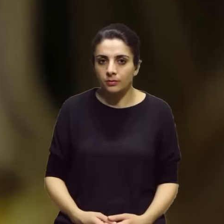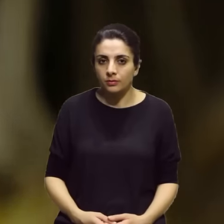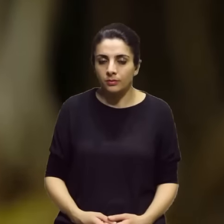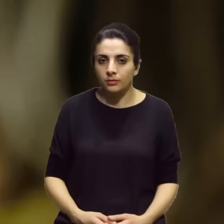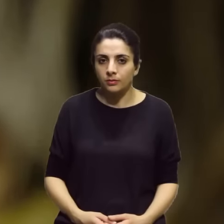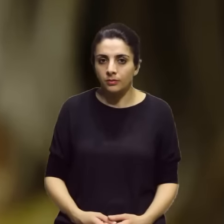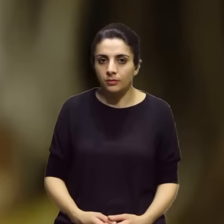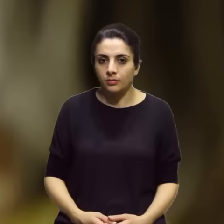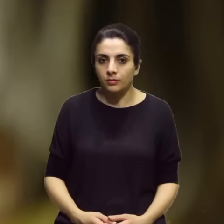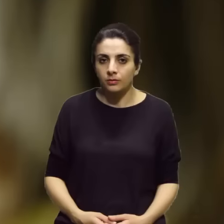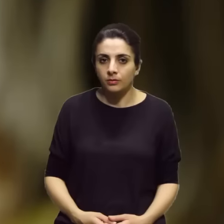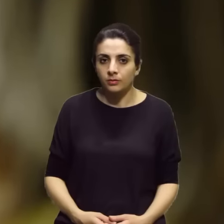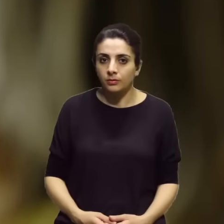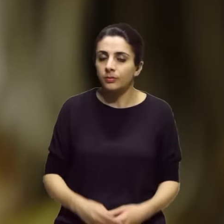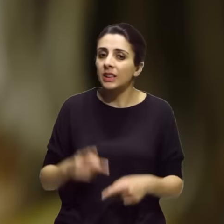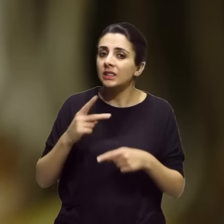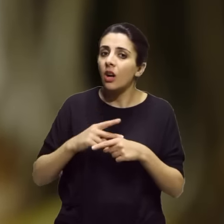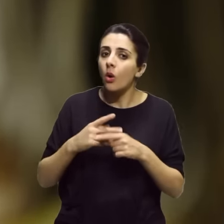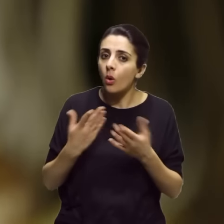topladı. Zeyno,